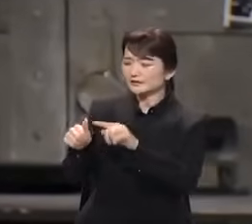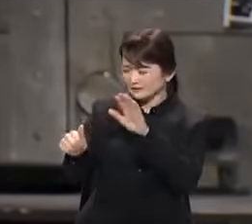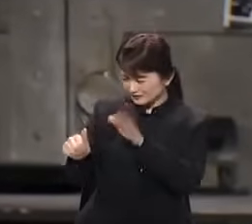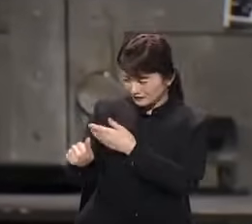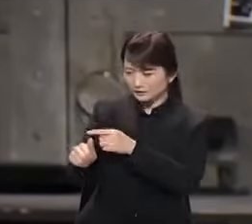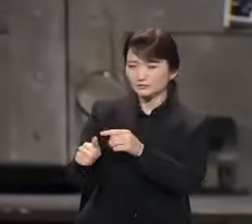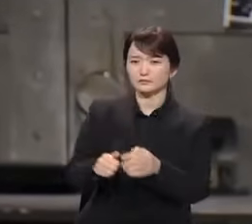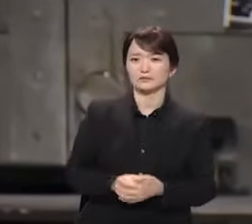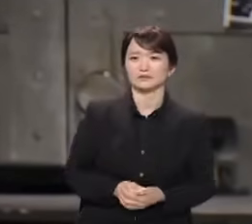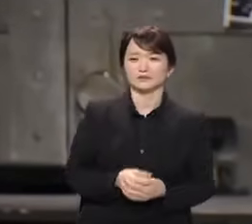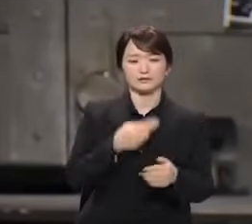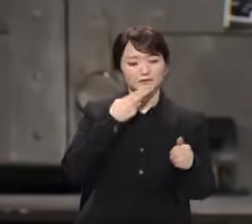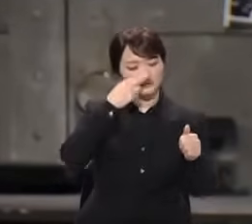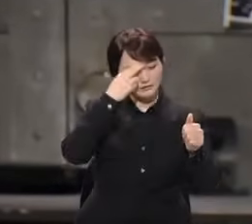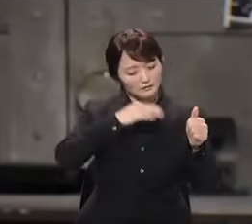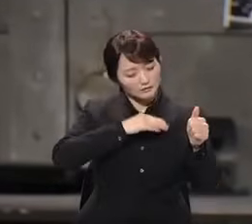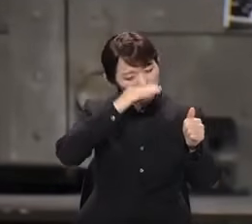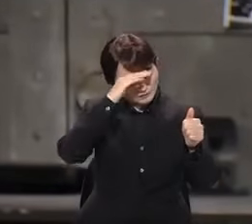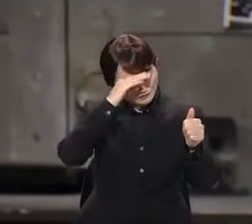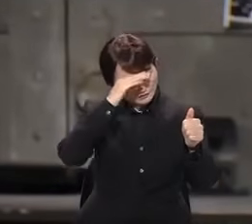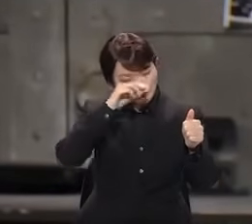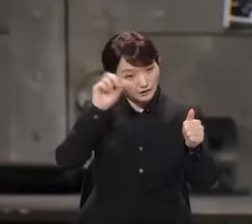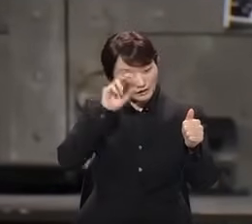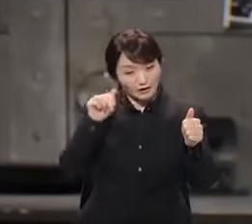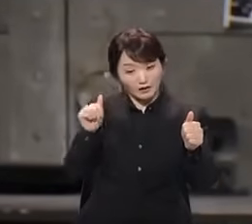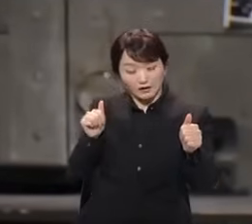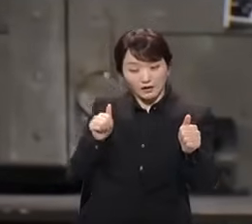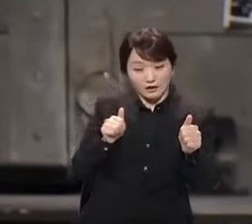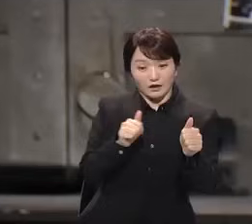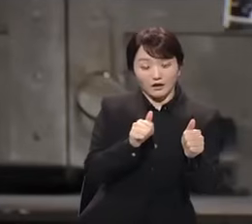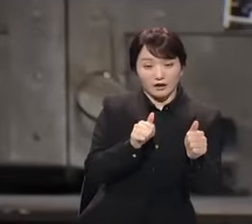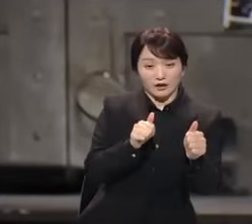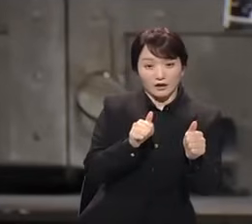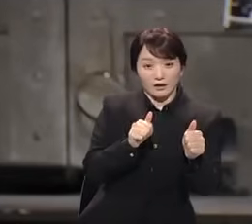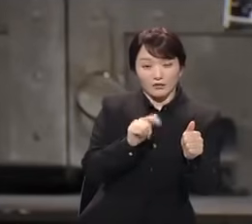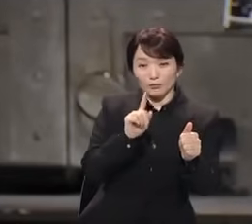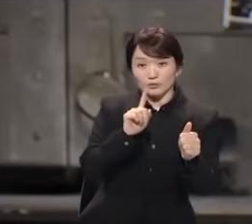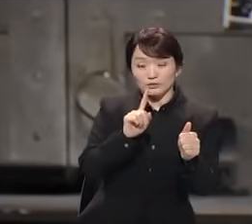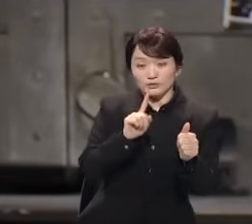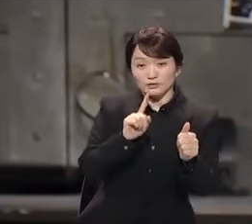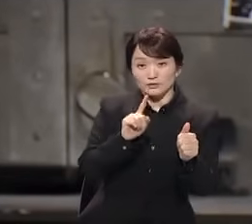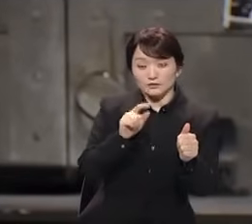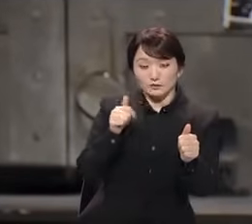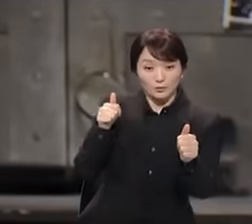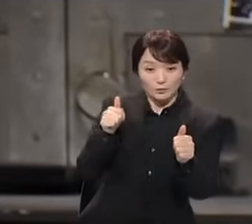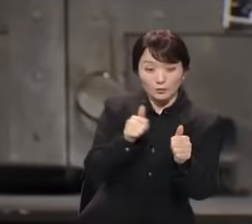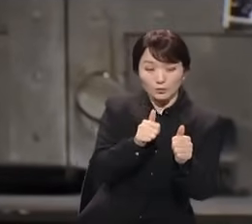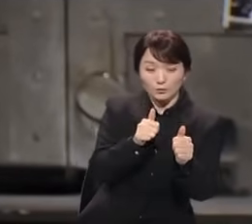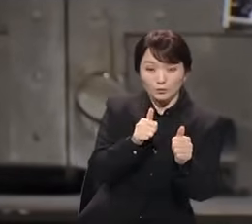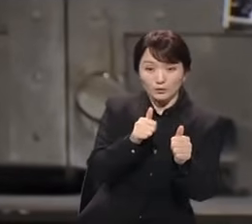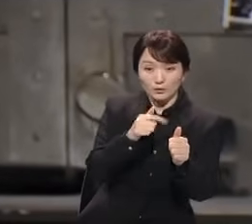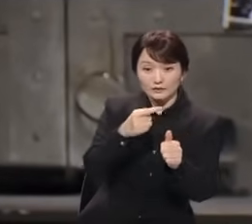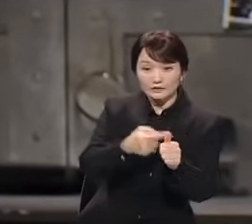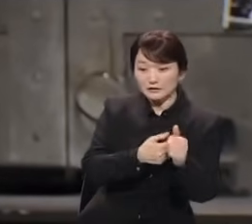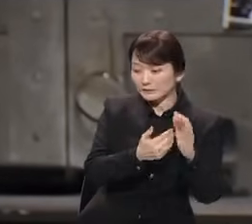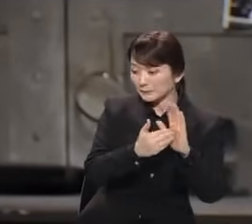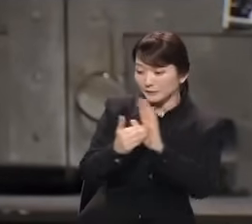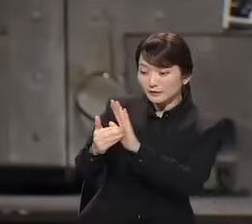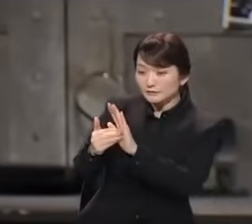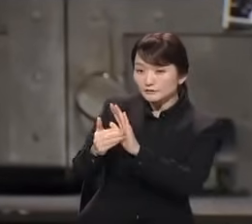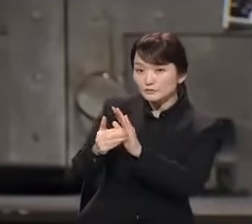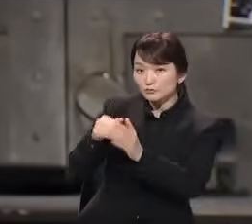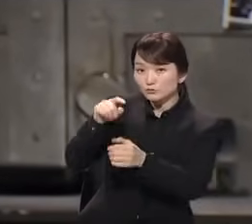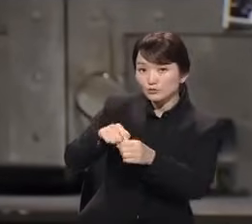그러니까 술에 취한 상태에서 갑작스럽게 피해자가 다가 오니까 본능적으로 방어 본능이 작동해서 우발적으로 이런 저지른 일이라고